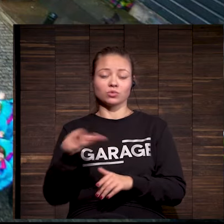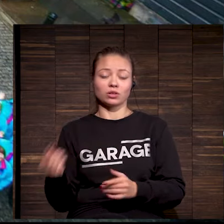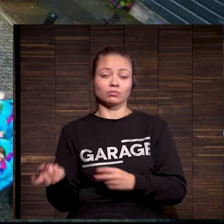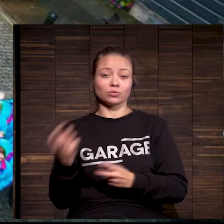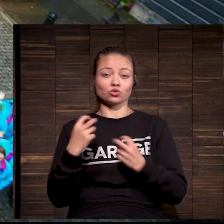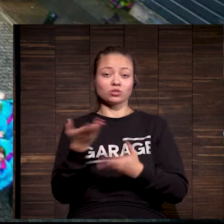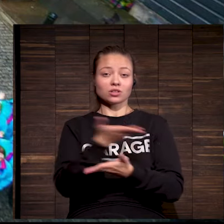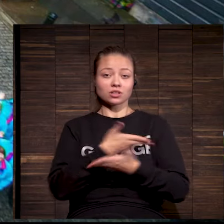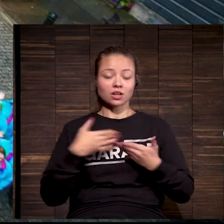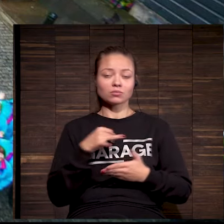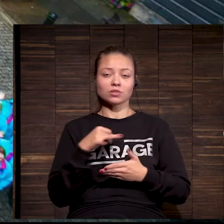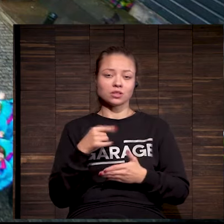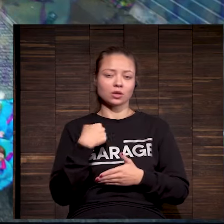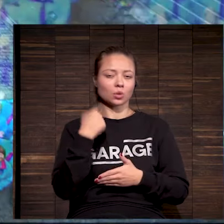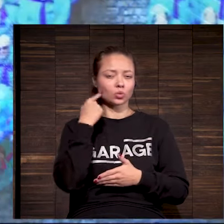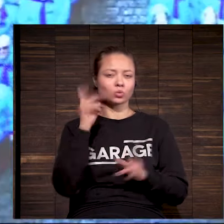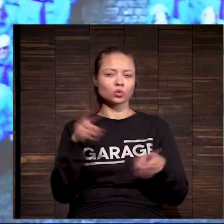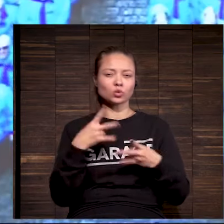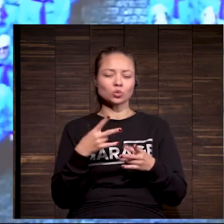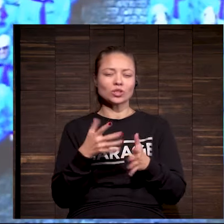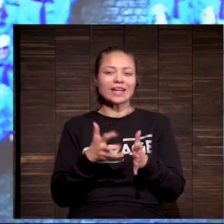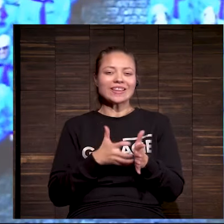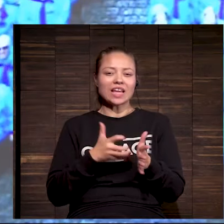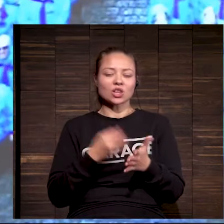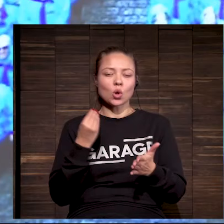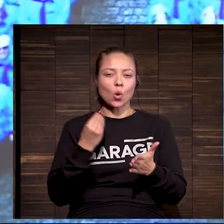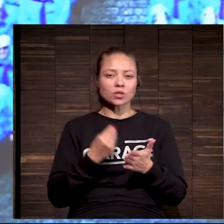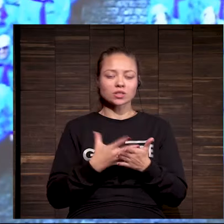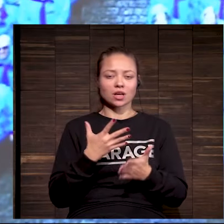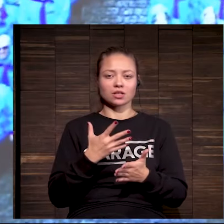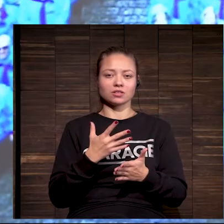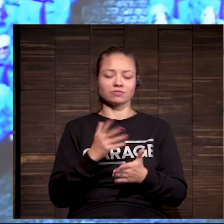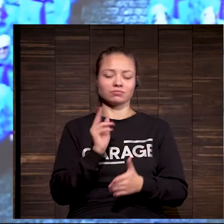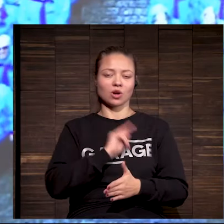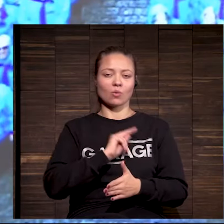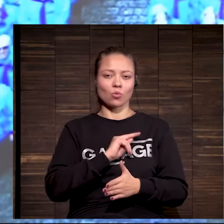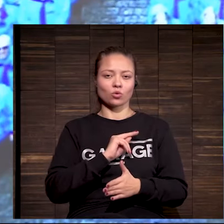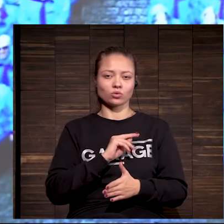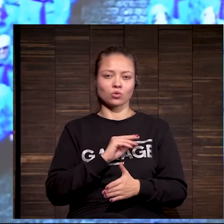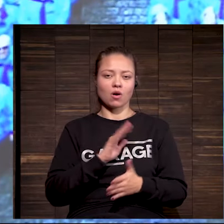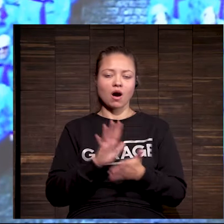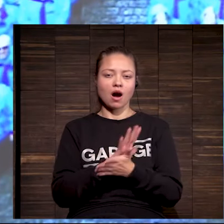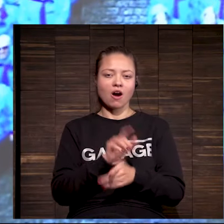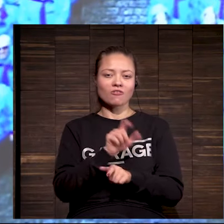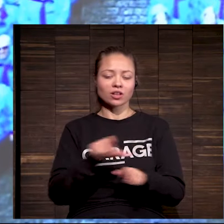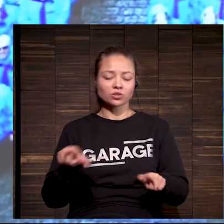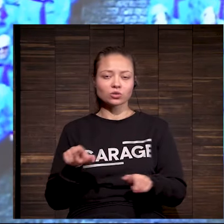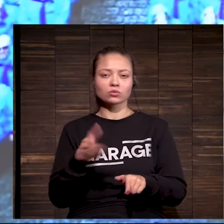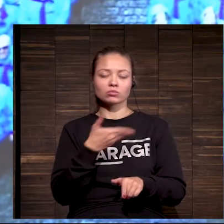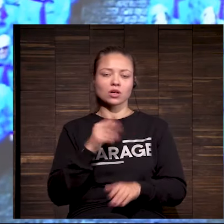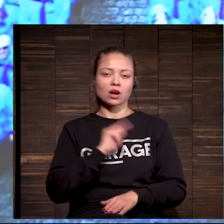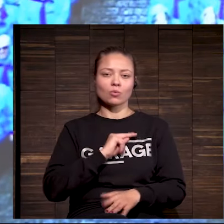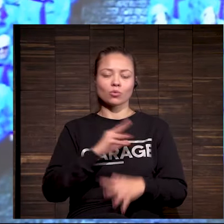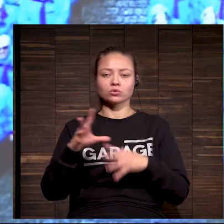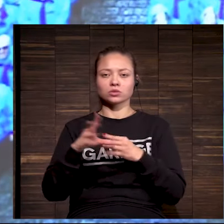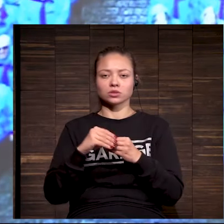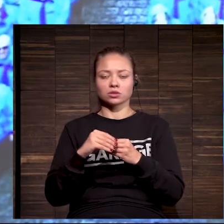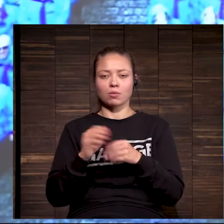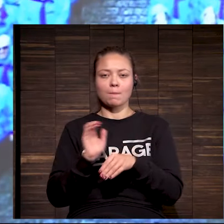культурное воздействие волонтерской работы в частности мы сотрудничали с поставщиком медицины поставщиками